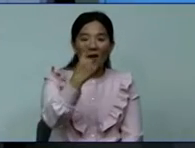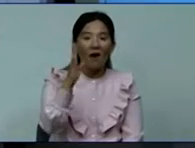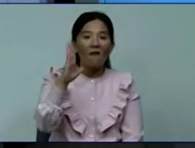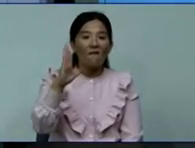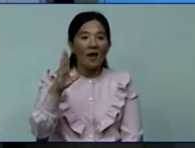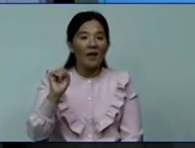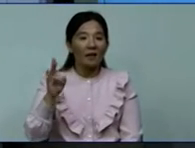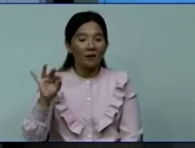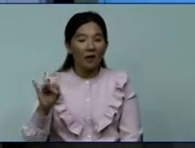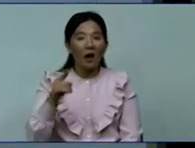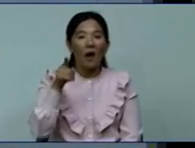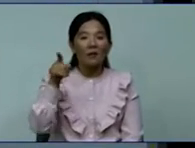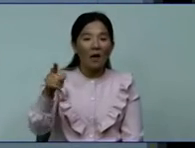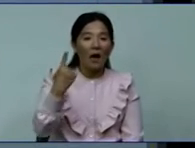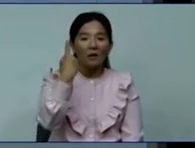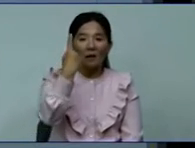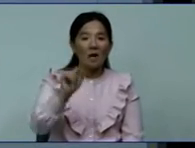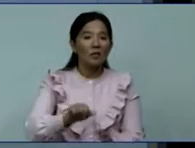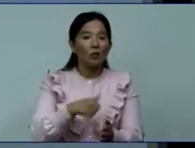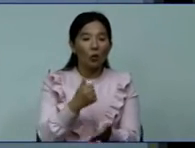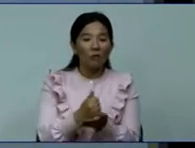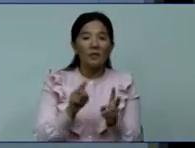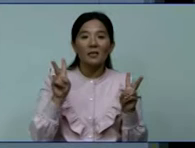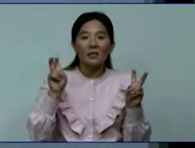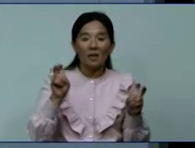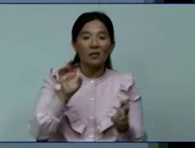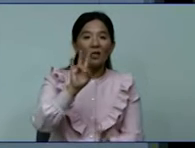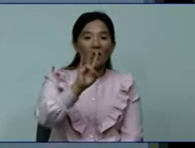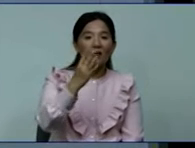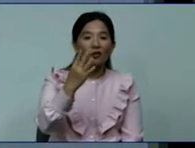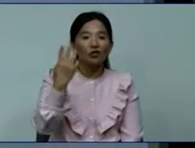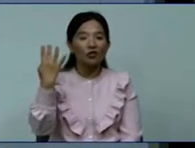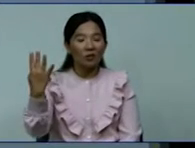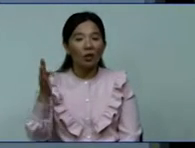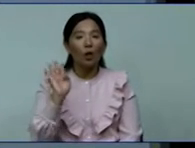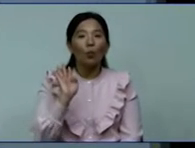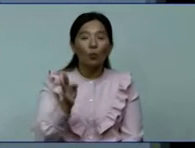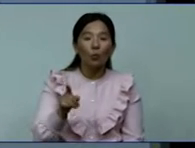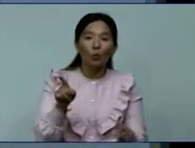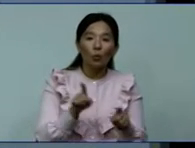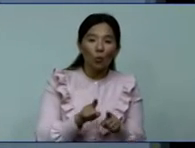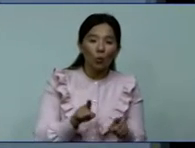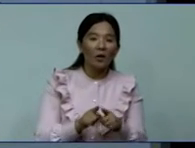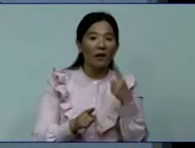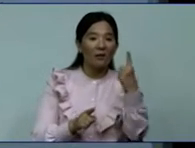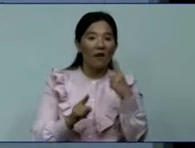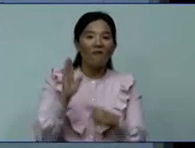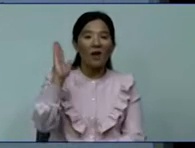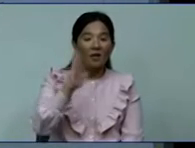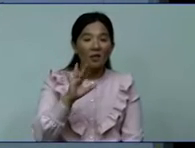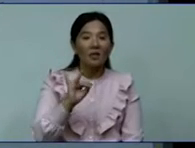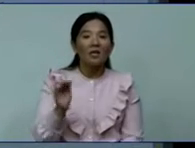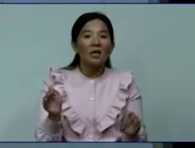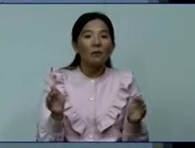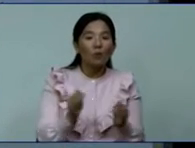а азотная кислота она одноосновная, значит NH4 будет тоже одновалентный, и